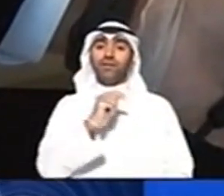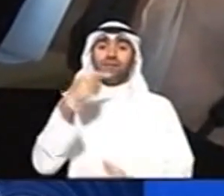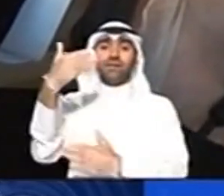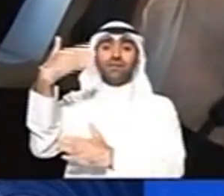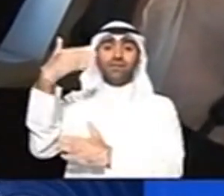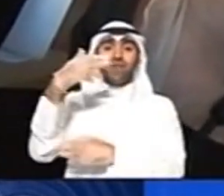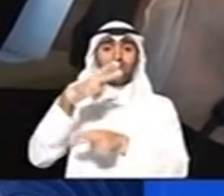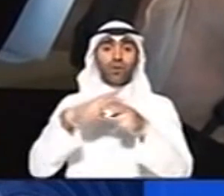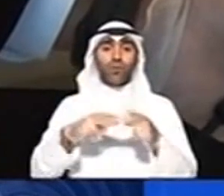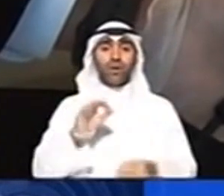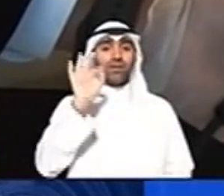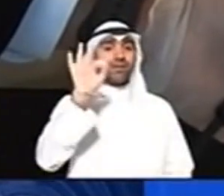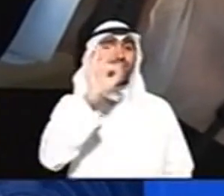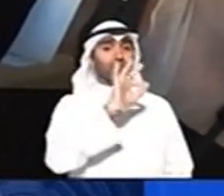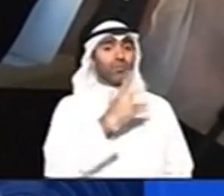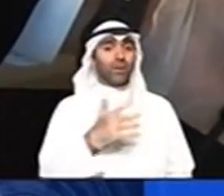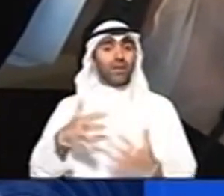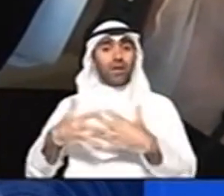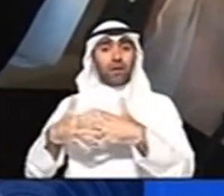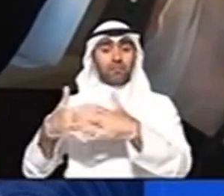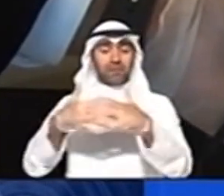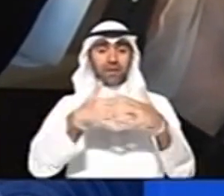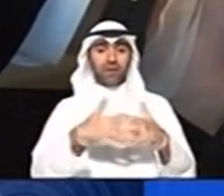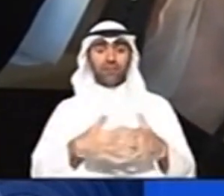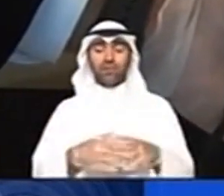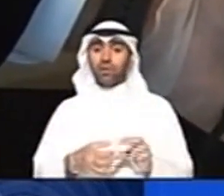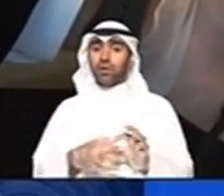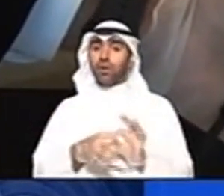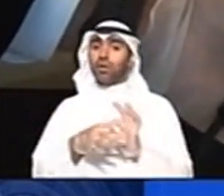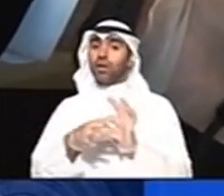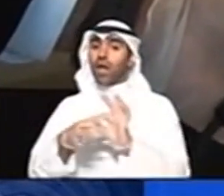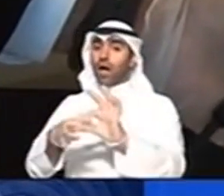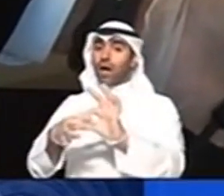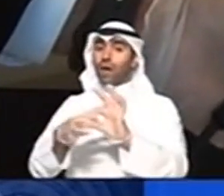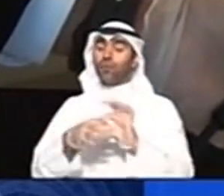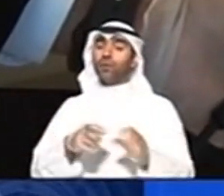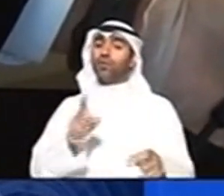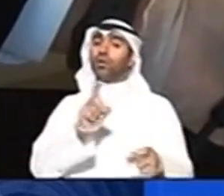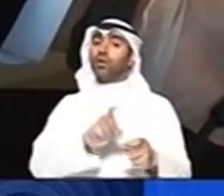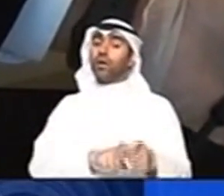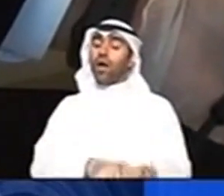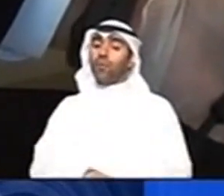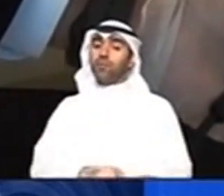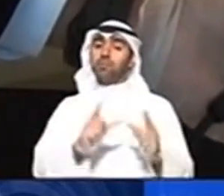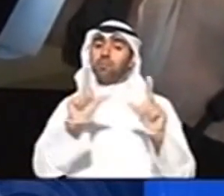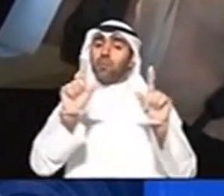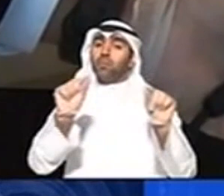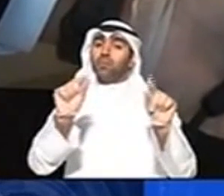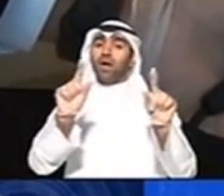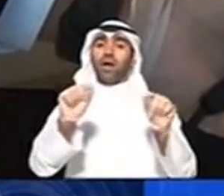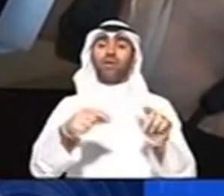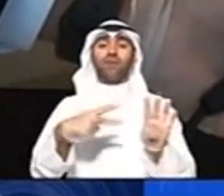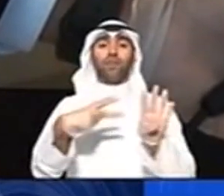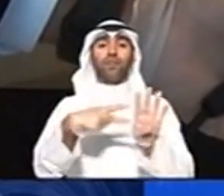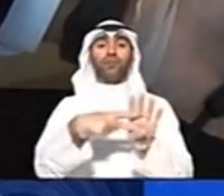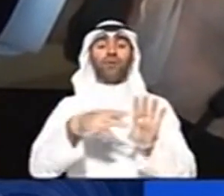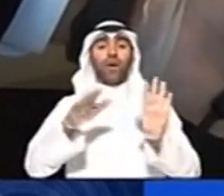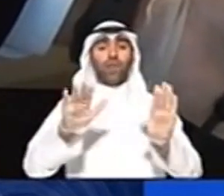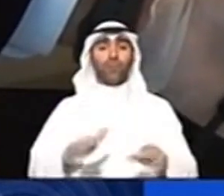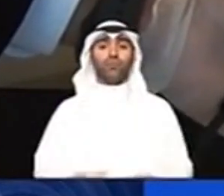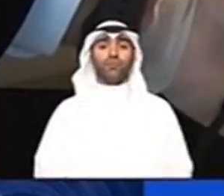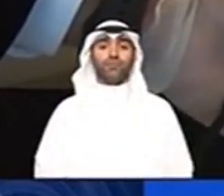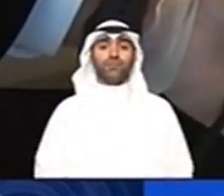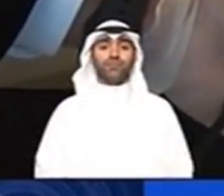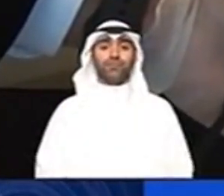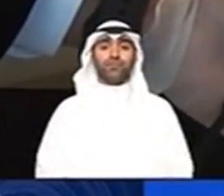للبعثات الدبلوماسية في الكويت على الحرص على تسهيلات كل الإمكانيات للكويتيين اللي تقطعت فيهم